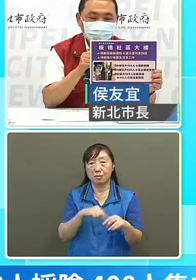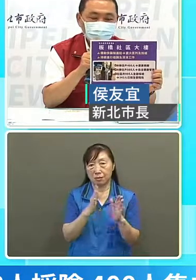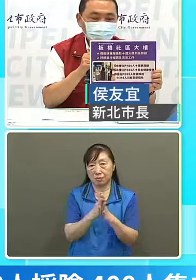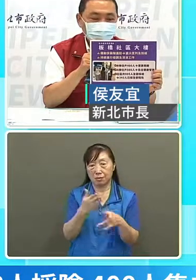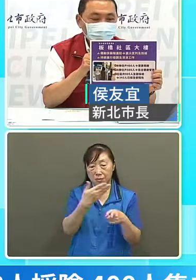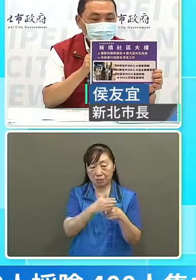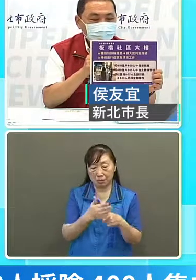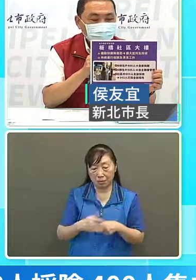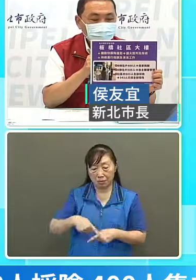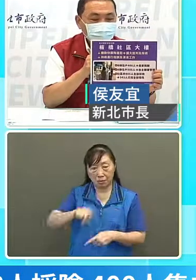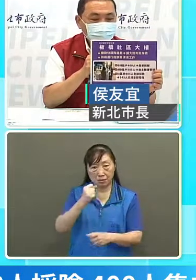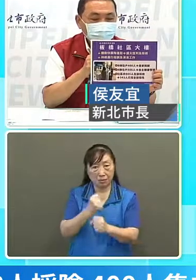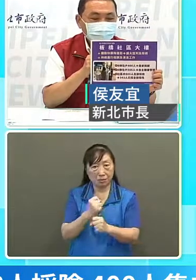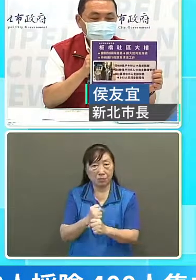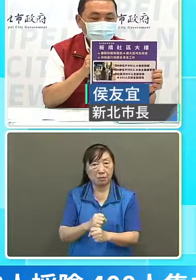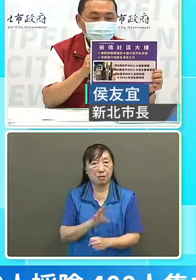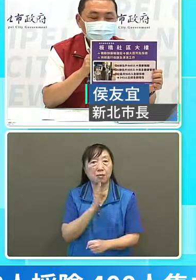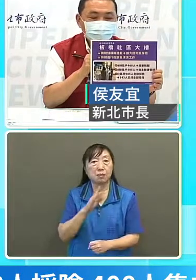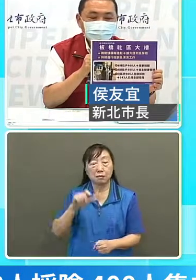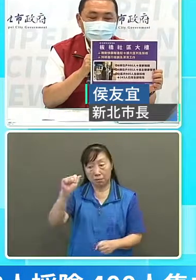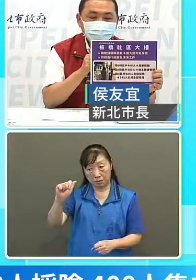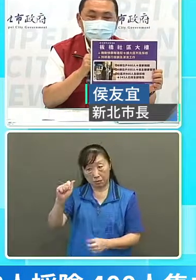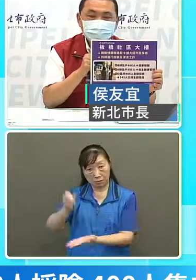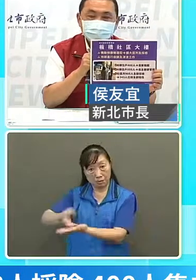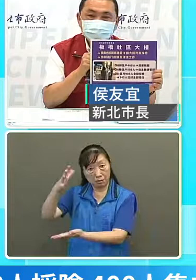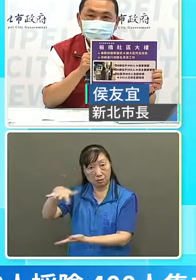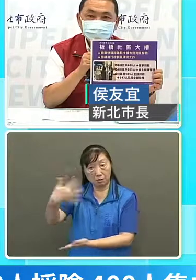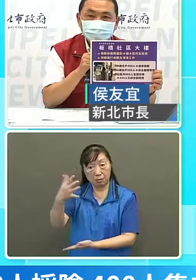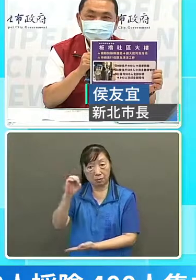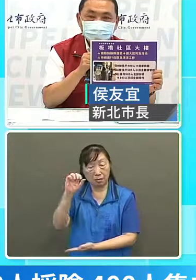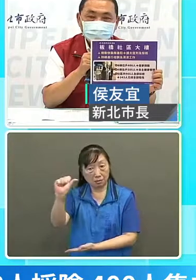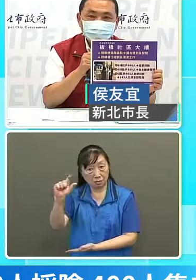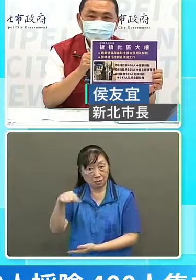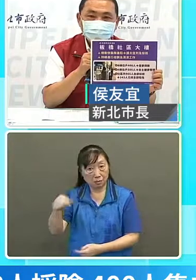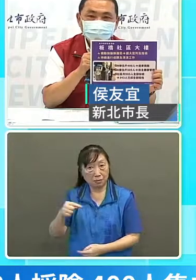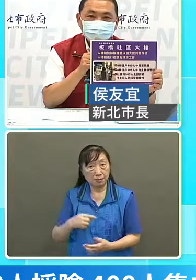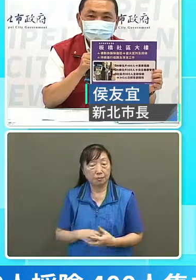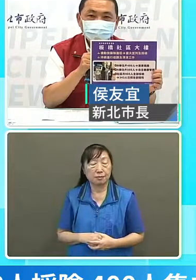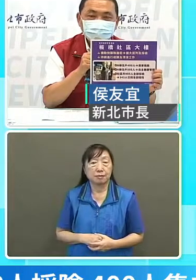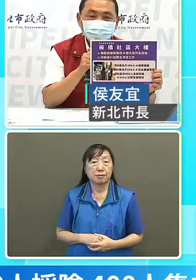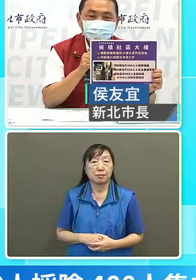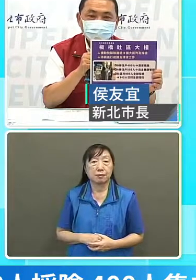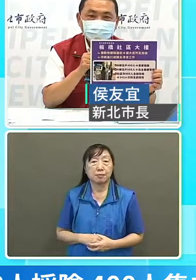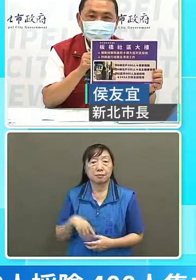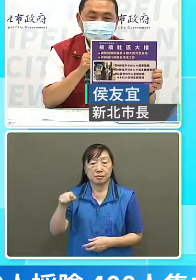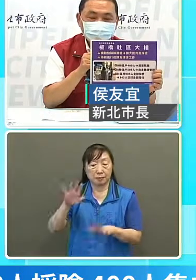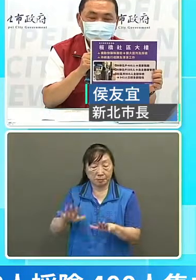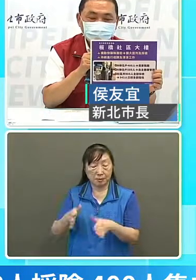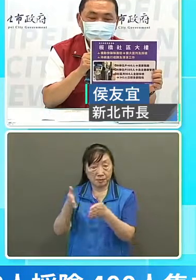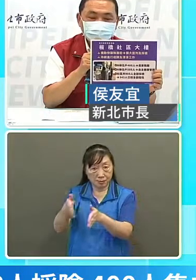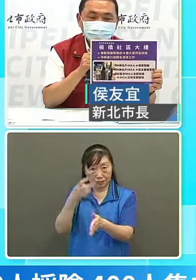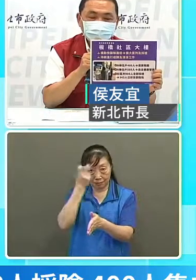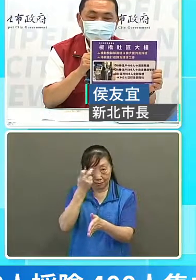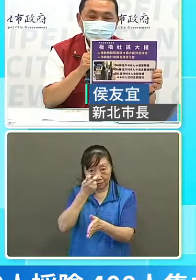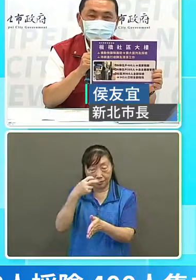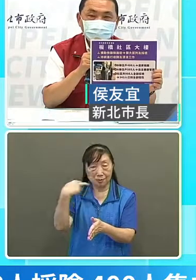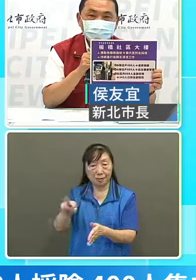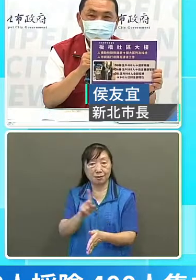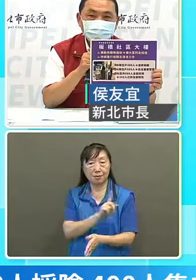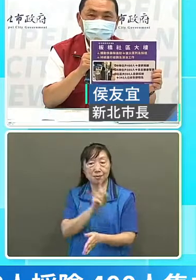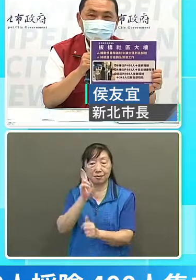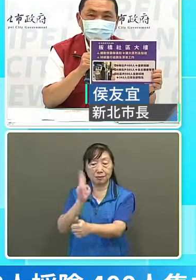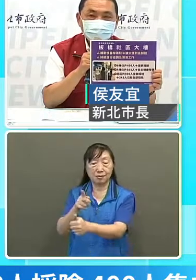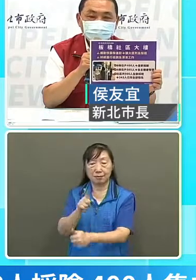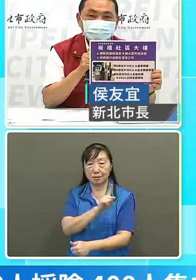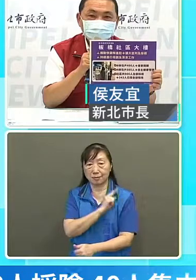进行。至于 A 栋有505人，目前除了筛检以外，先做自主健康管